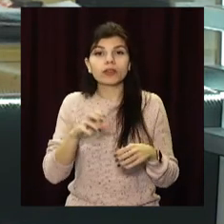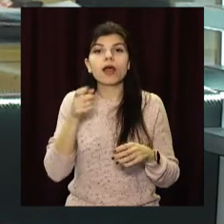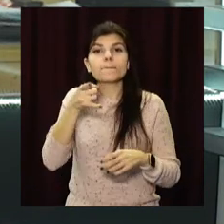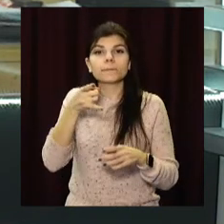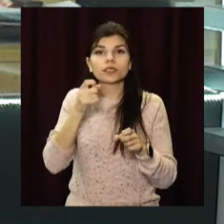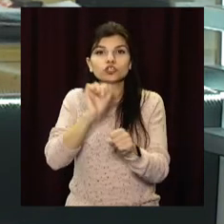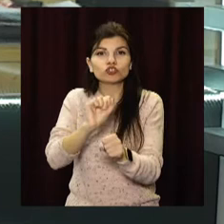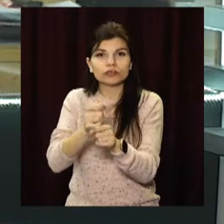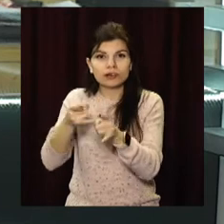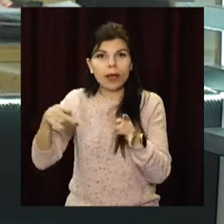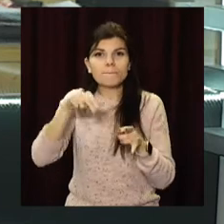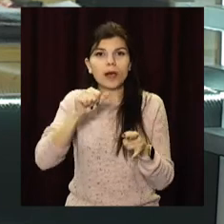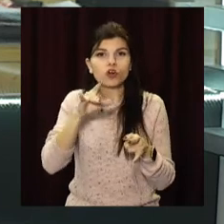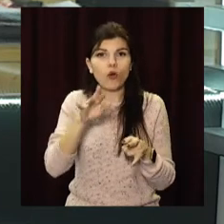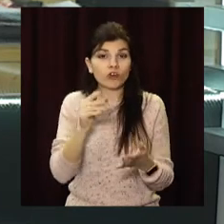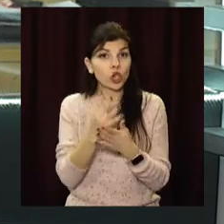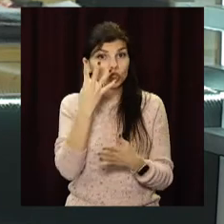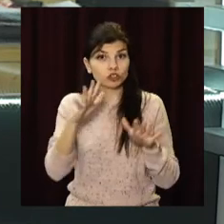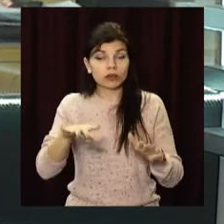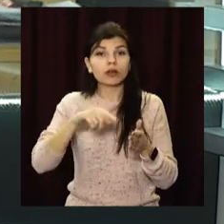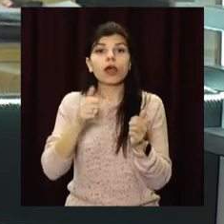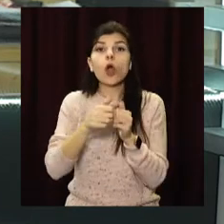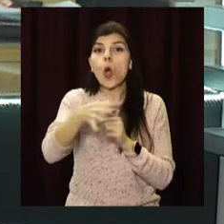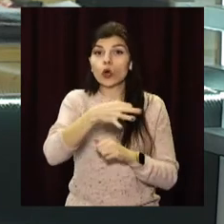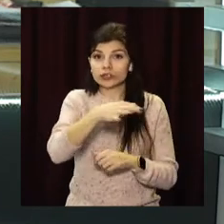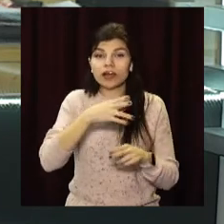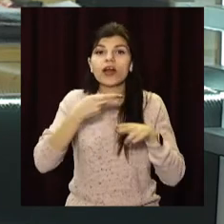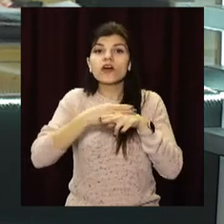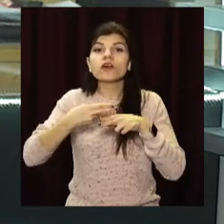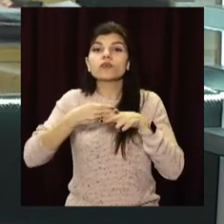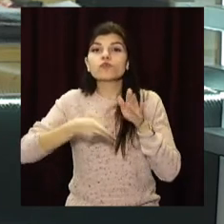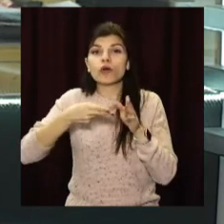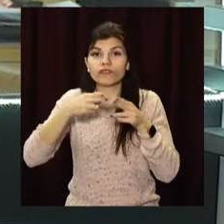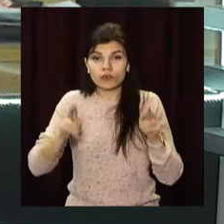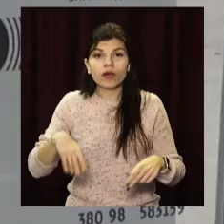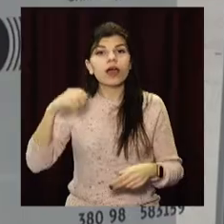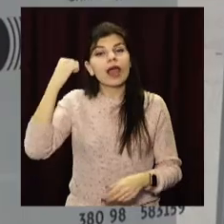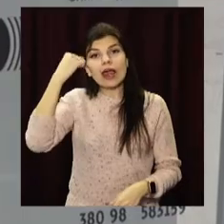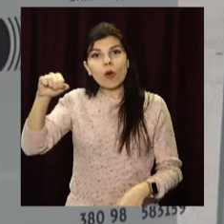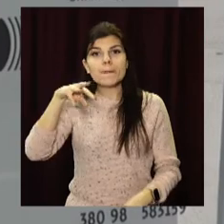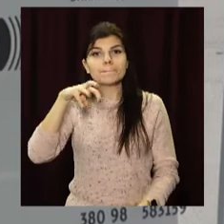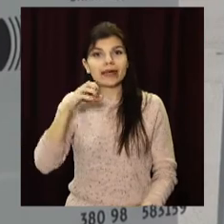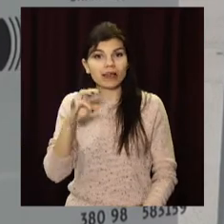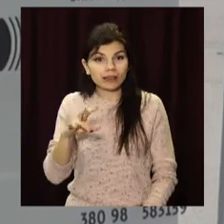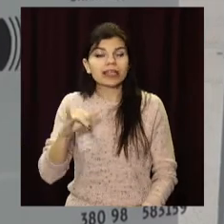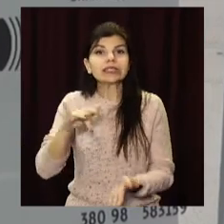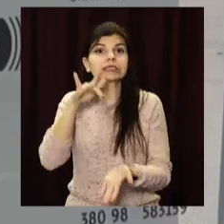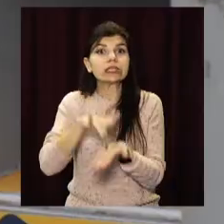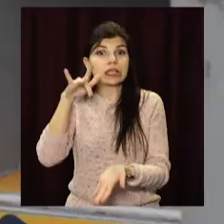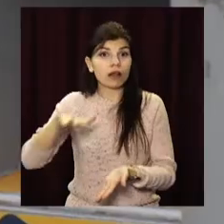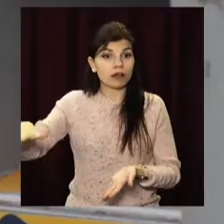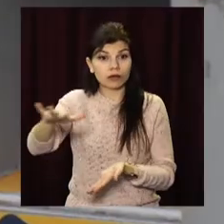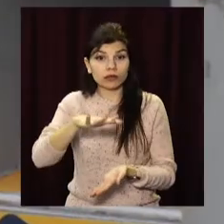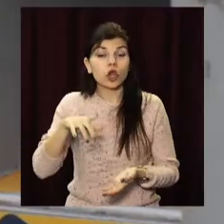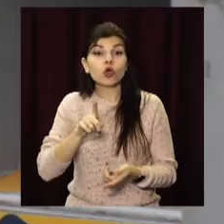закритих парковках. Їх у місті 4 – поблизу ринку Озерка, залізничному вокзалі, площі Героїв Майдану та на вулиці Центральній.